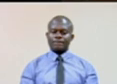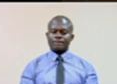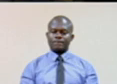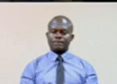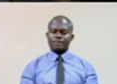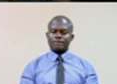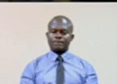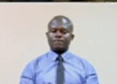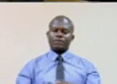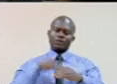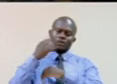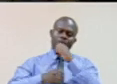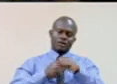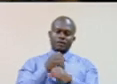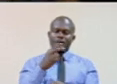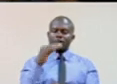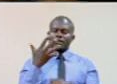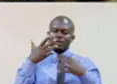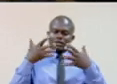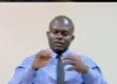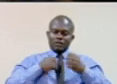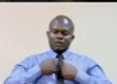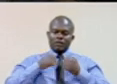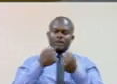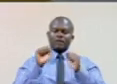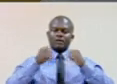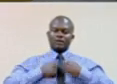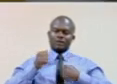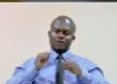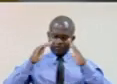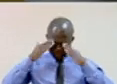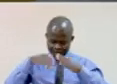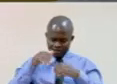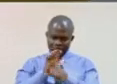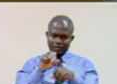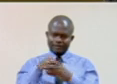avec le tourisme. Nyuma y'imyaka 25 ishize rwibohoye, u Rwanda rwashyize ingufu mu